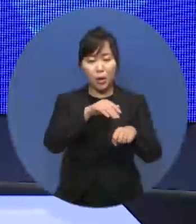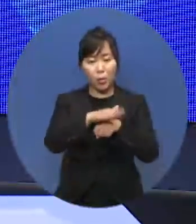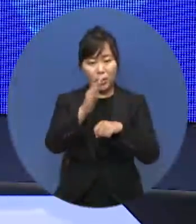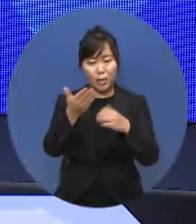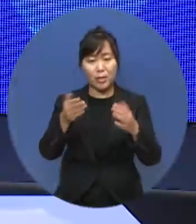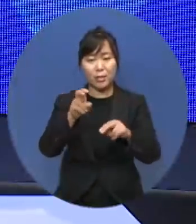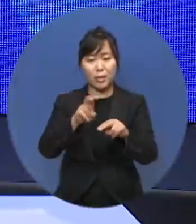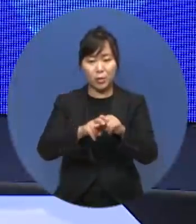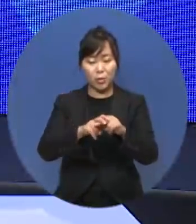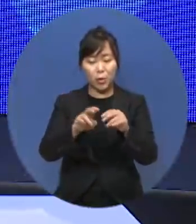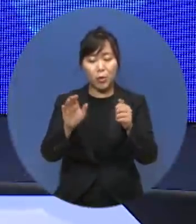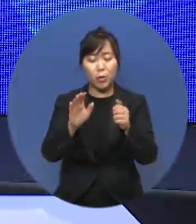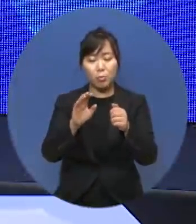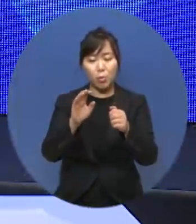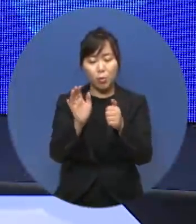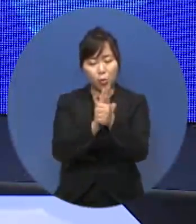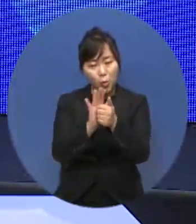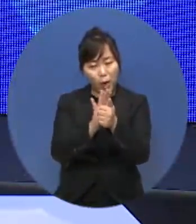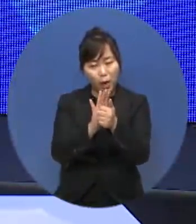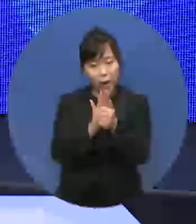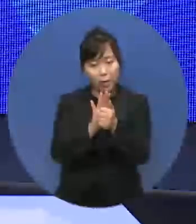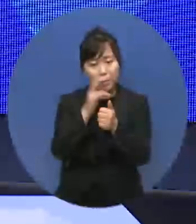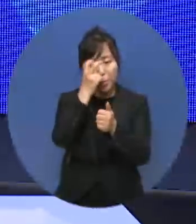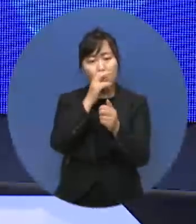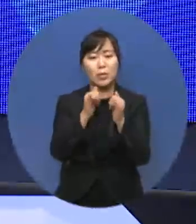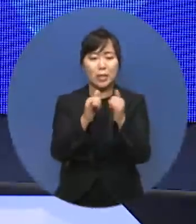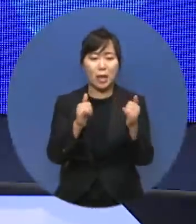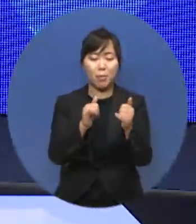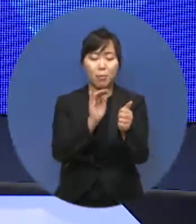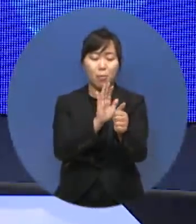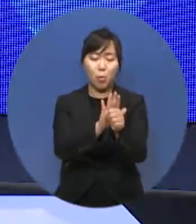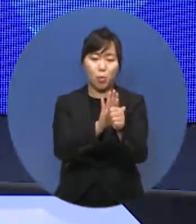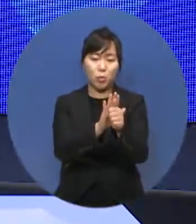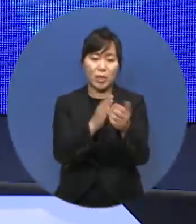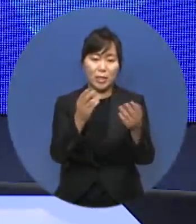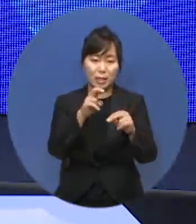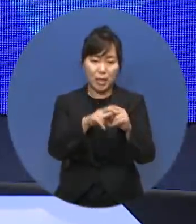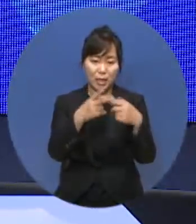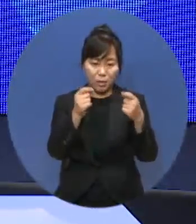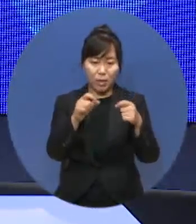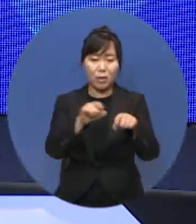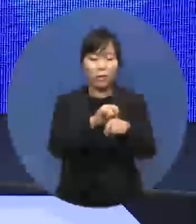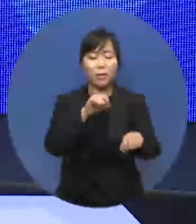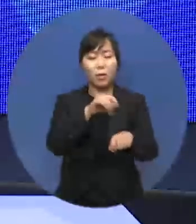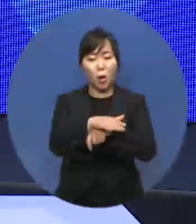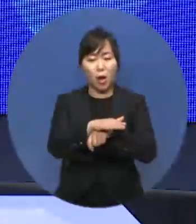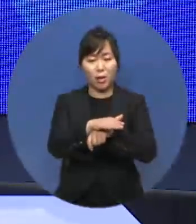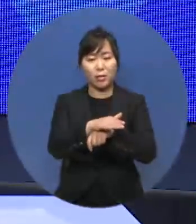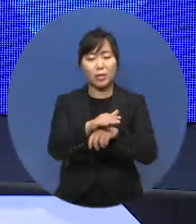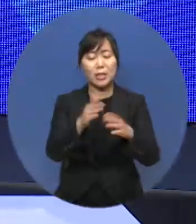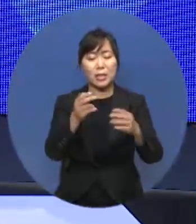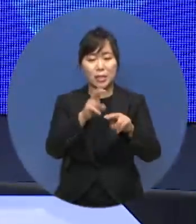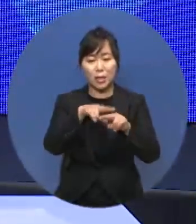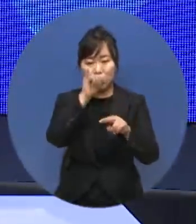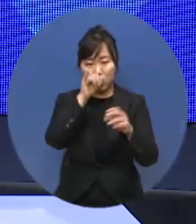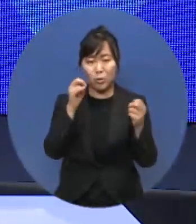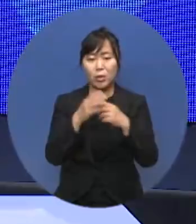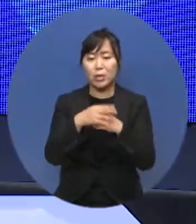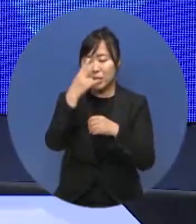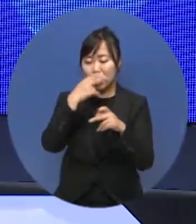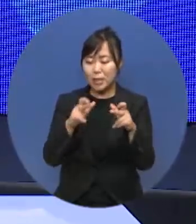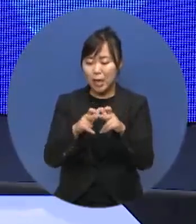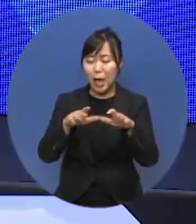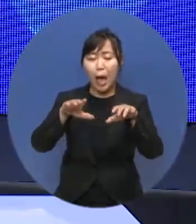특화된 일자리로 이제 요양보호사 보조 일자리라고 해서 특화형 일자리로 이렇게 개발이 되어 있고요. 뭐 시각장애인